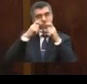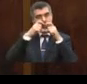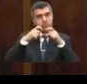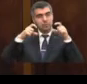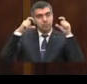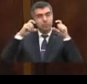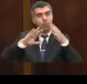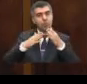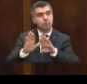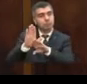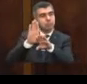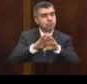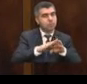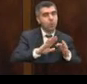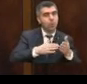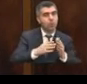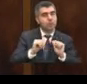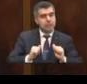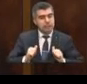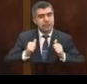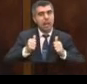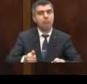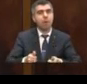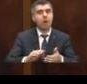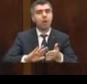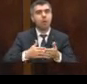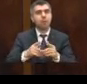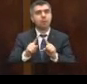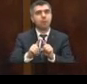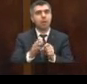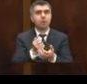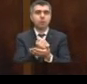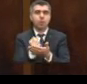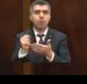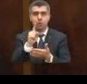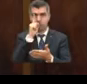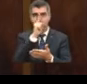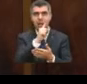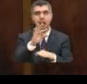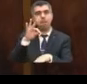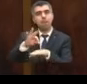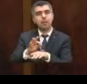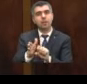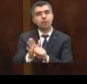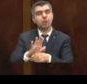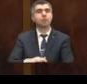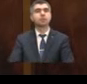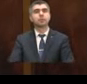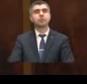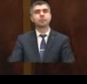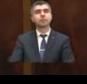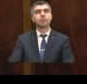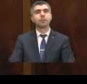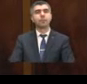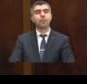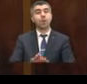إلى مزيد من التعبئة واليقظة إلى حين القضاء على الجائحة وتجاوز تداعيتها. هذه